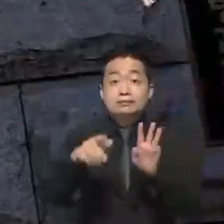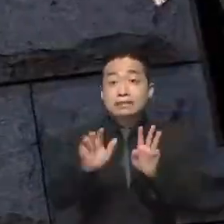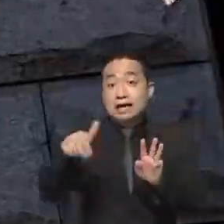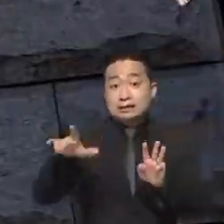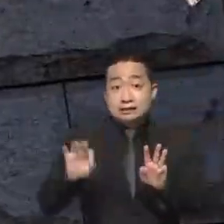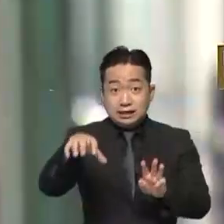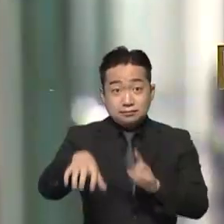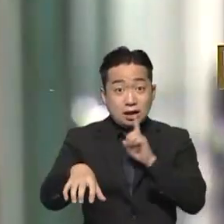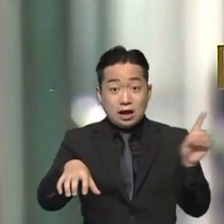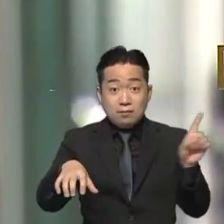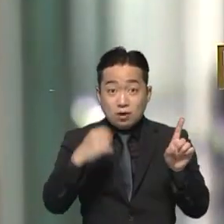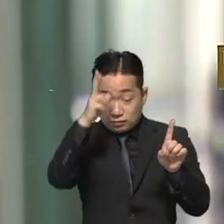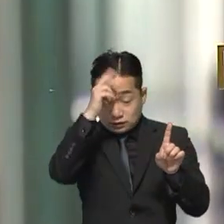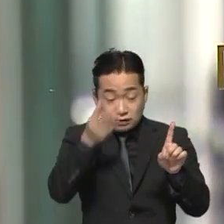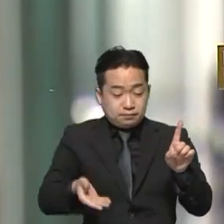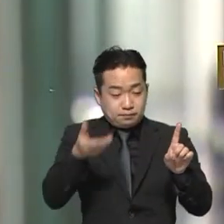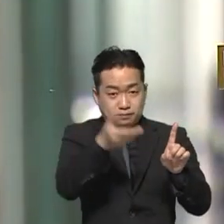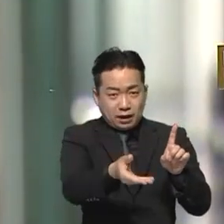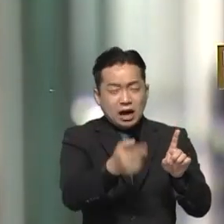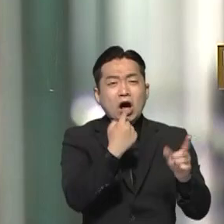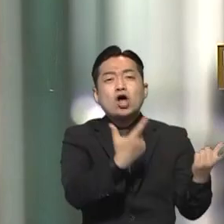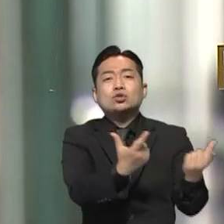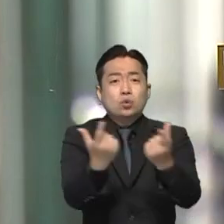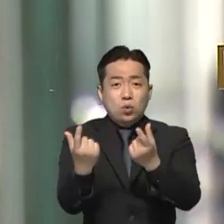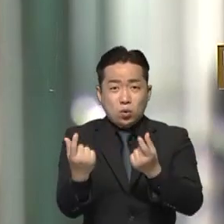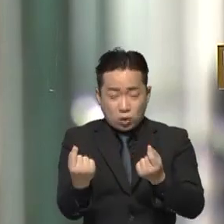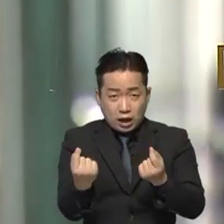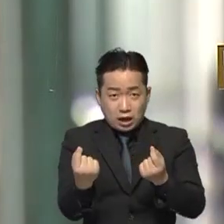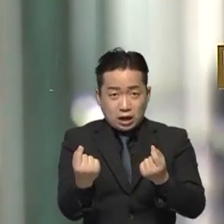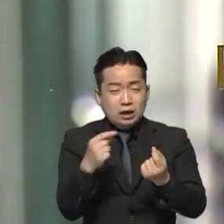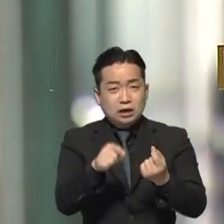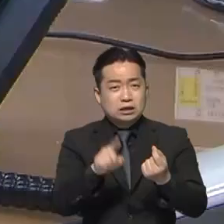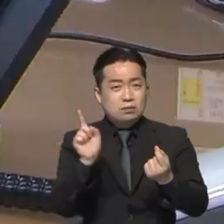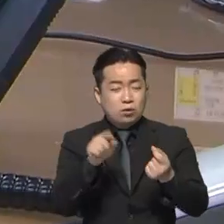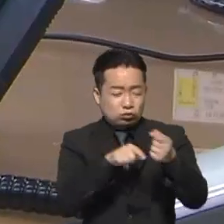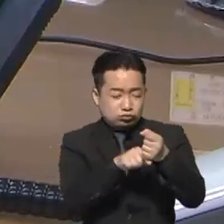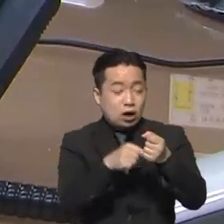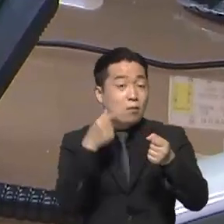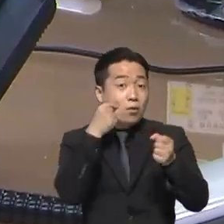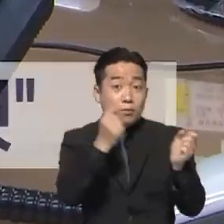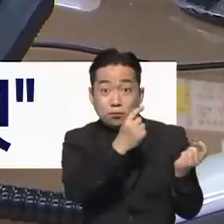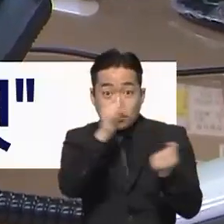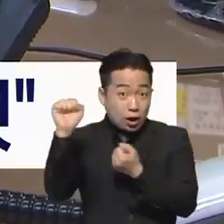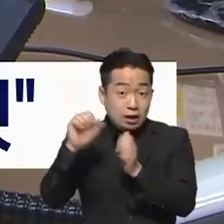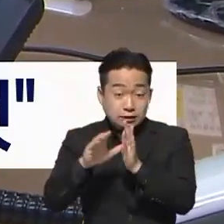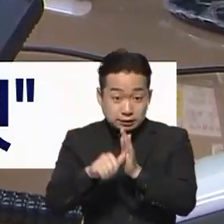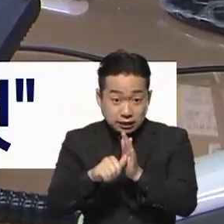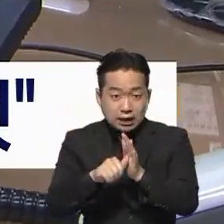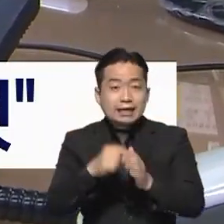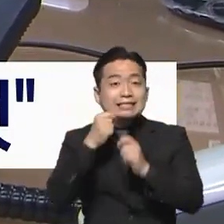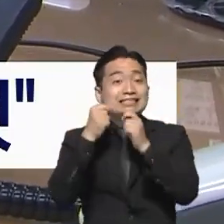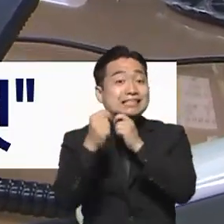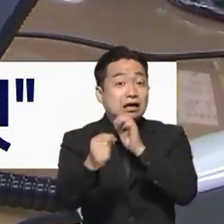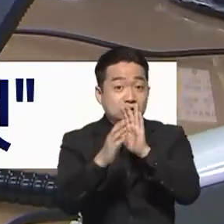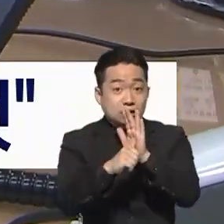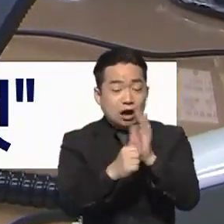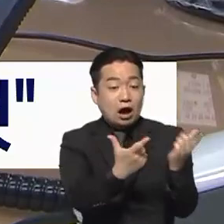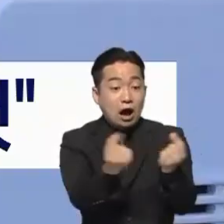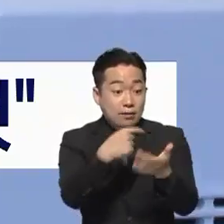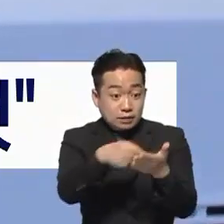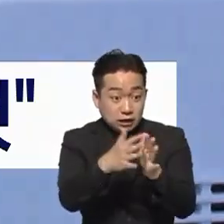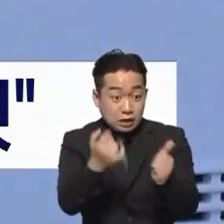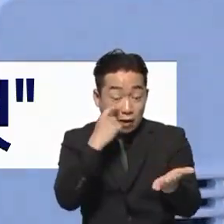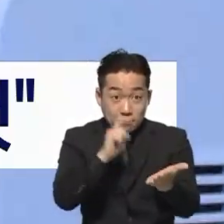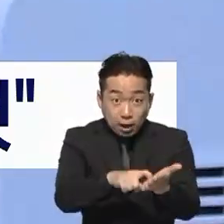대해 단일성과 동일성을 벗어나는 수사는 금지한 조항에 대해 사기 사건의 계좌 내역에서 동종 피해자를